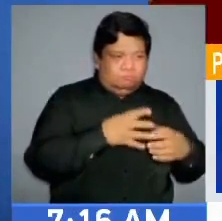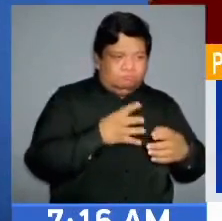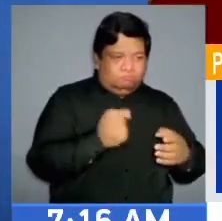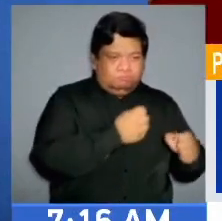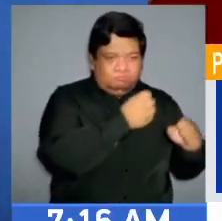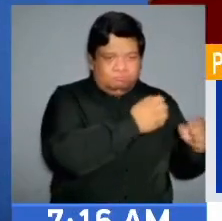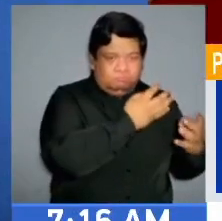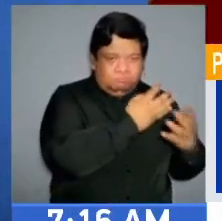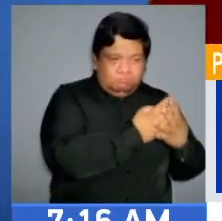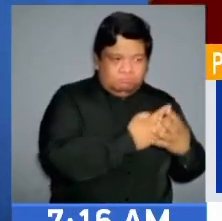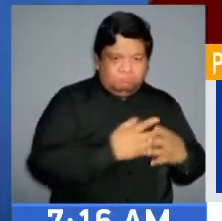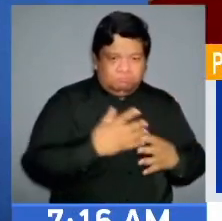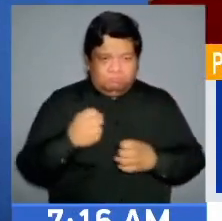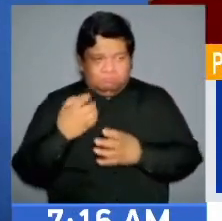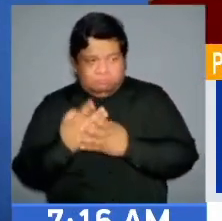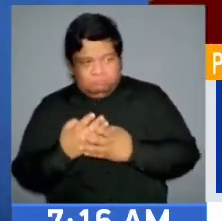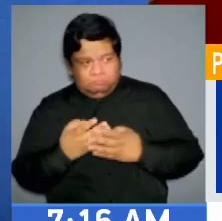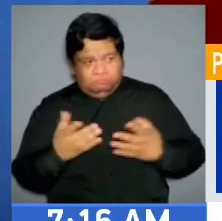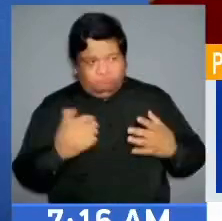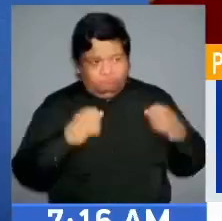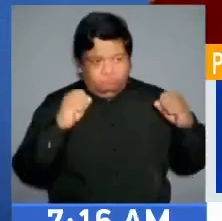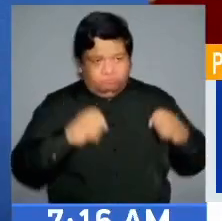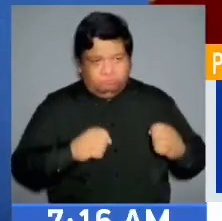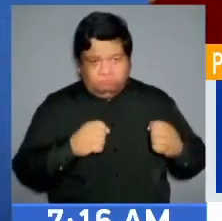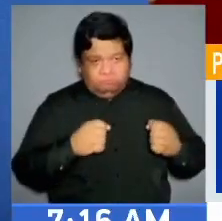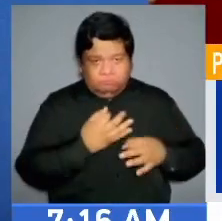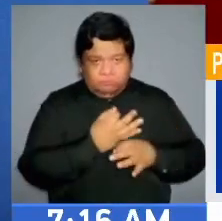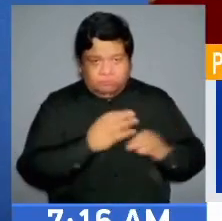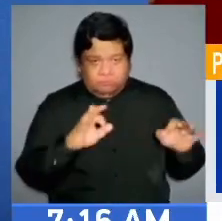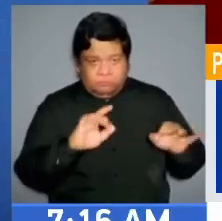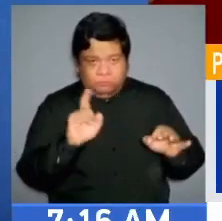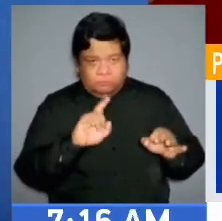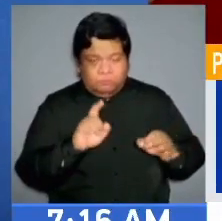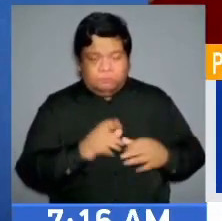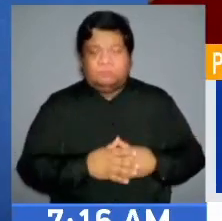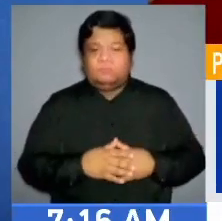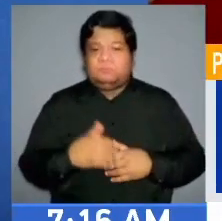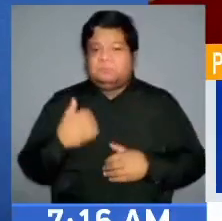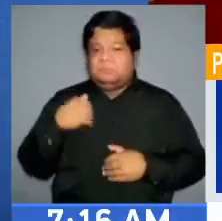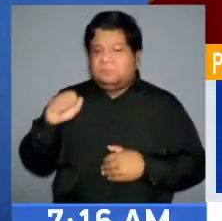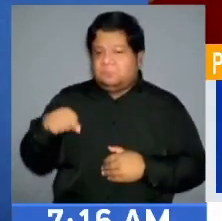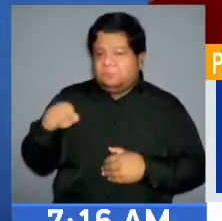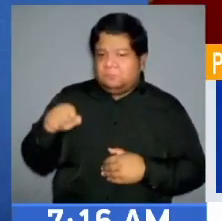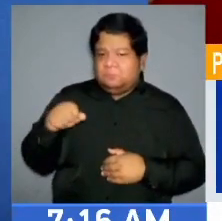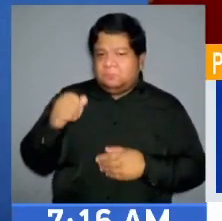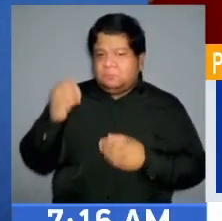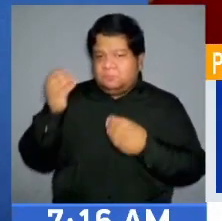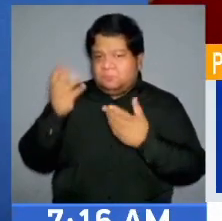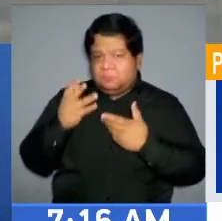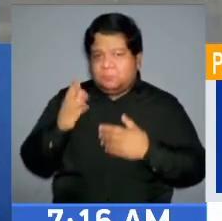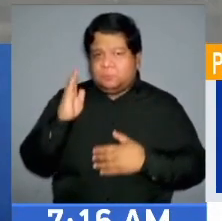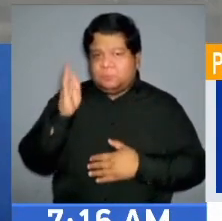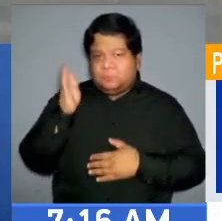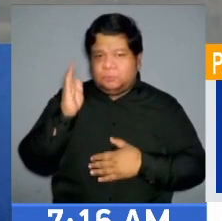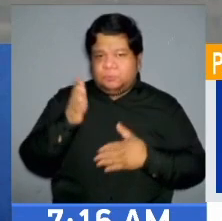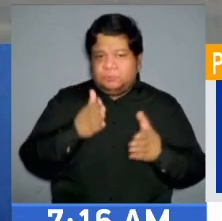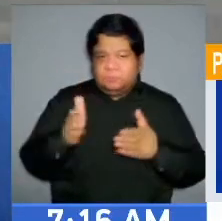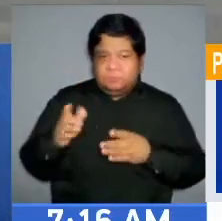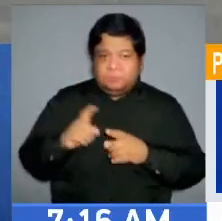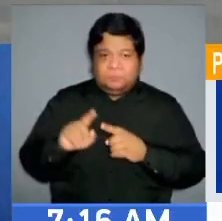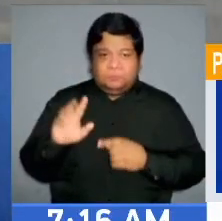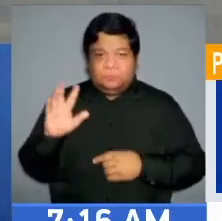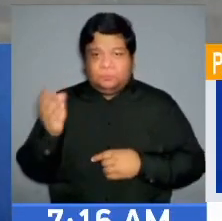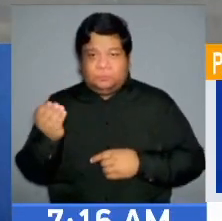Well, may confirmation yan. Ang question lang kung kailang mangyayari kasi it's within the